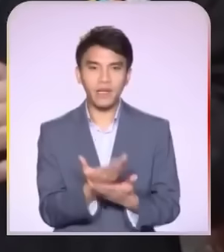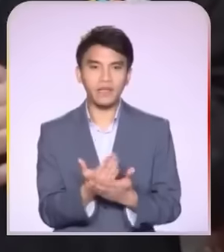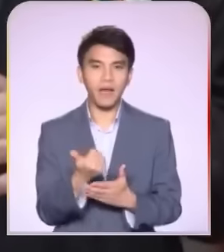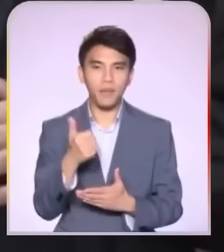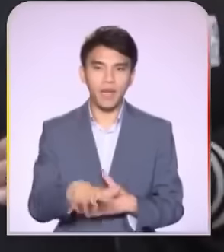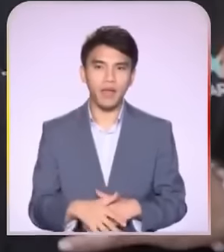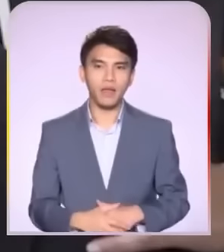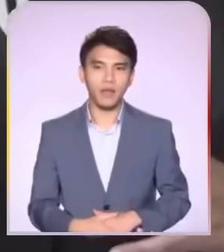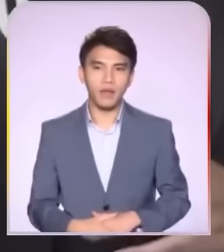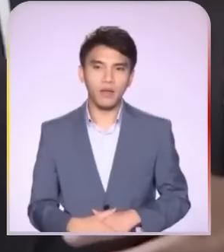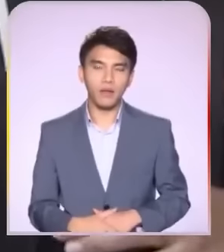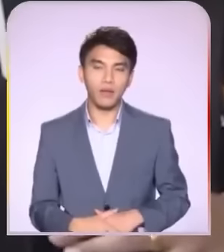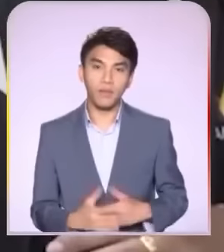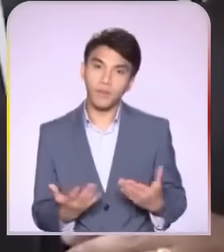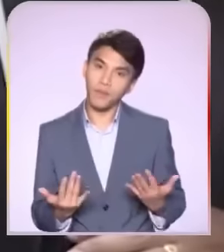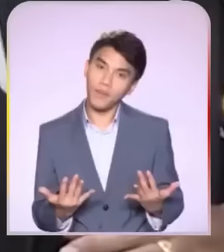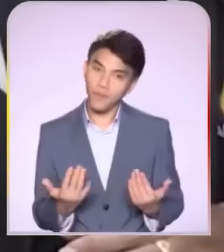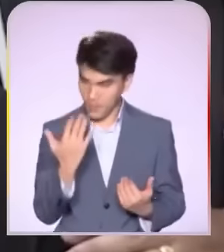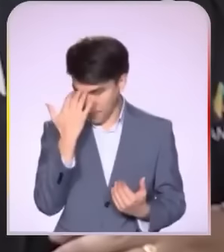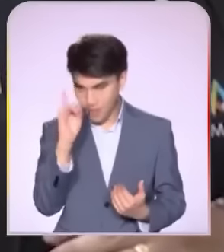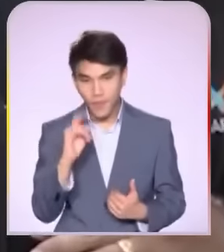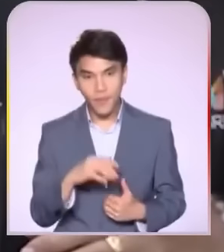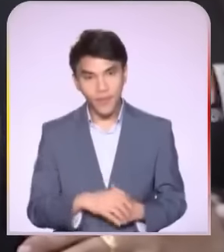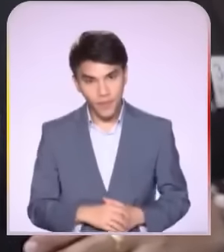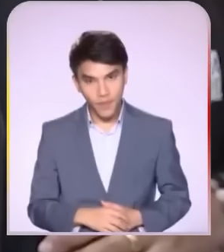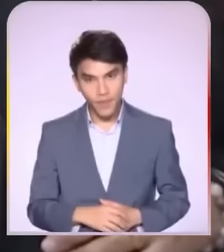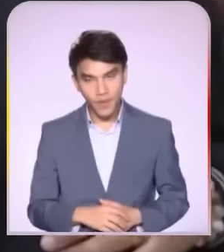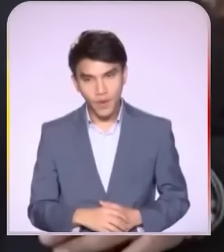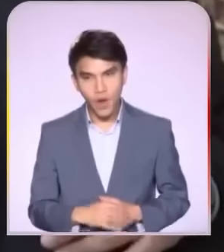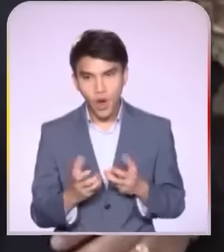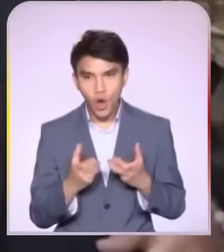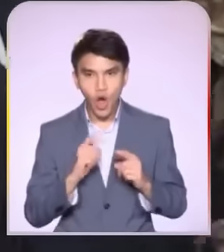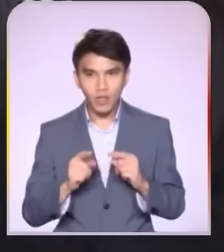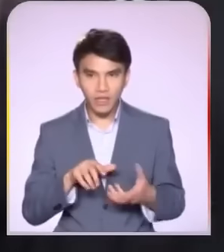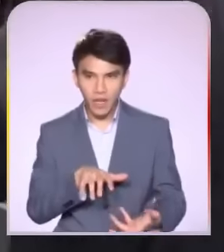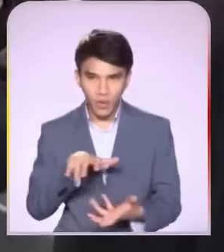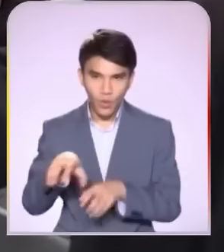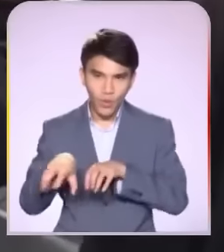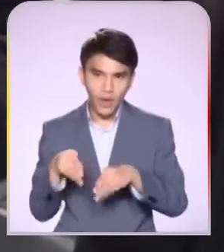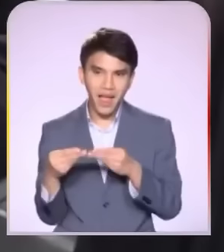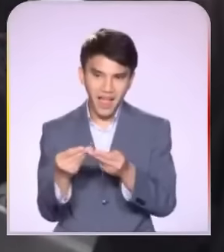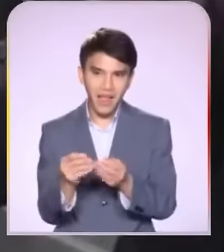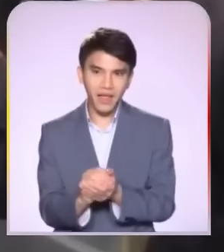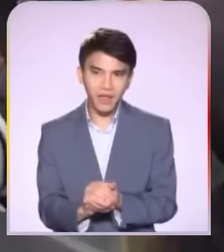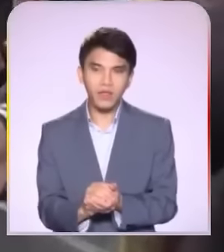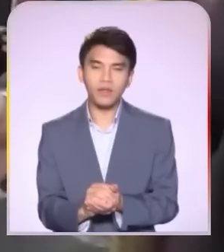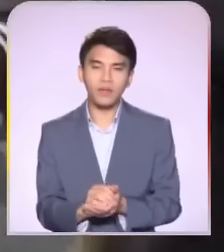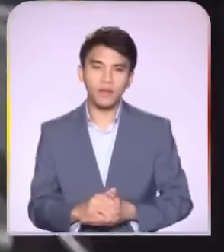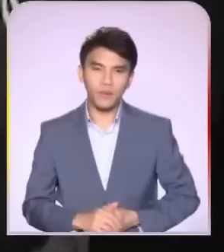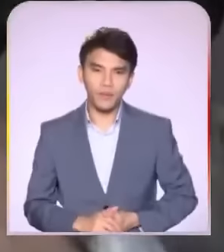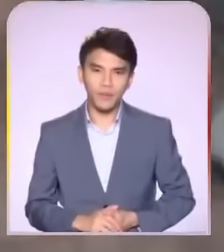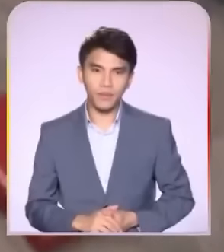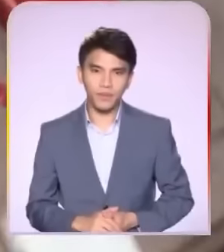ม่เอาอ่ะเขาไปก็ไม่เอาแล้วให้รอเพื่อ ครับผม อันนี้คือเราเอาแต่ของแถมมาให้เขาหมดเลย ครับเอาคือใครไม่มีของแถมก็ไปหยิบไ